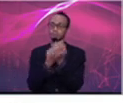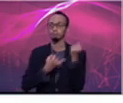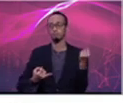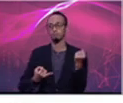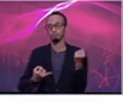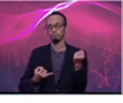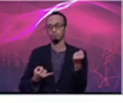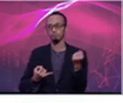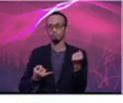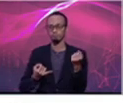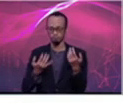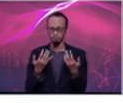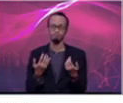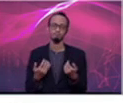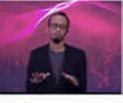babin